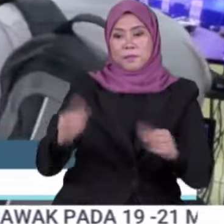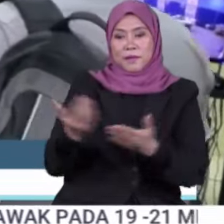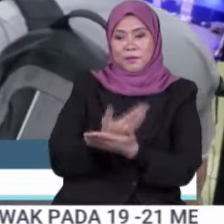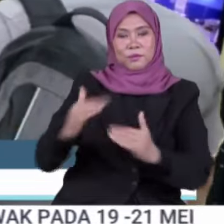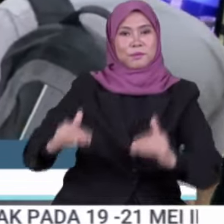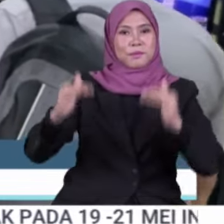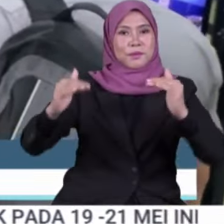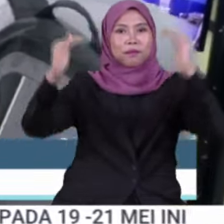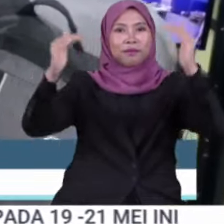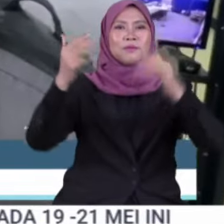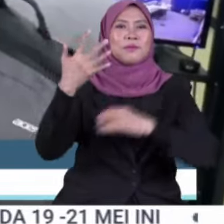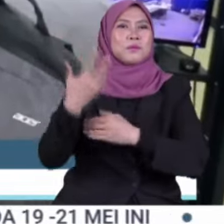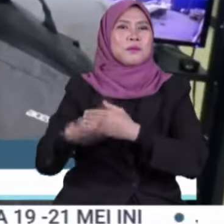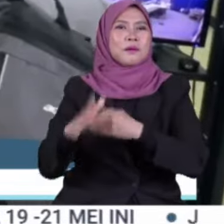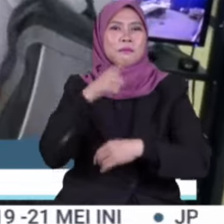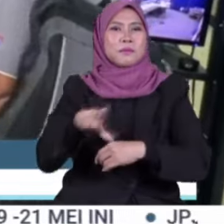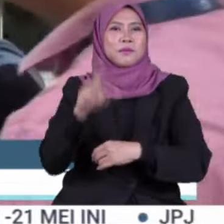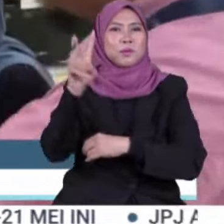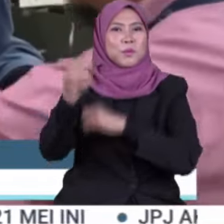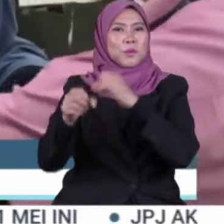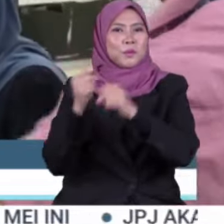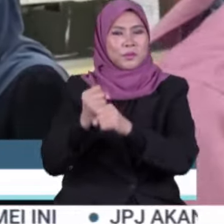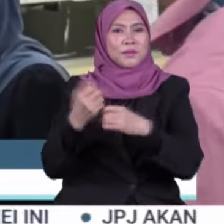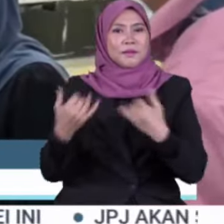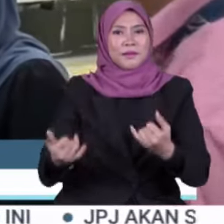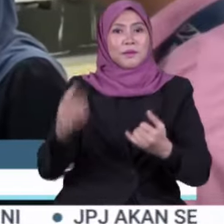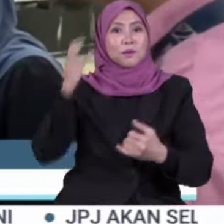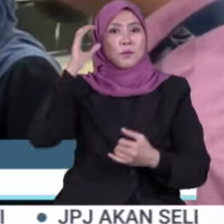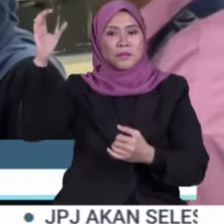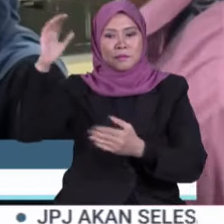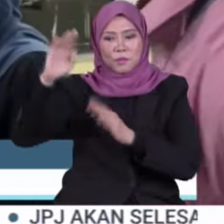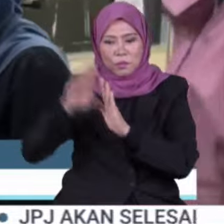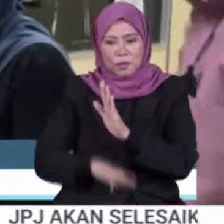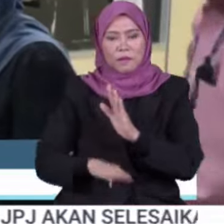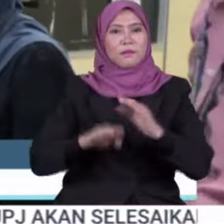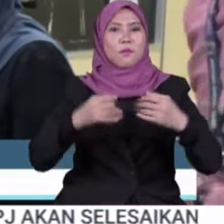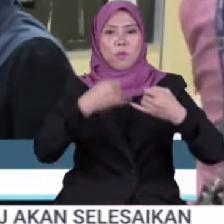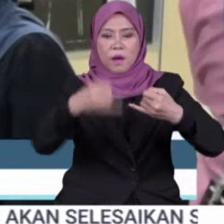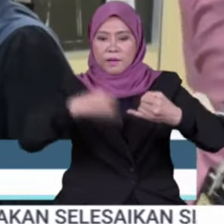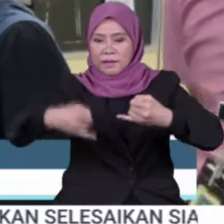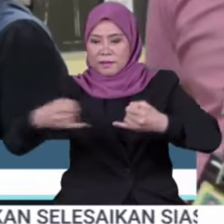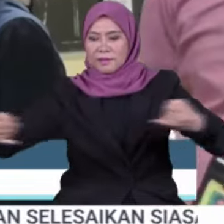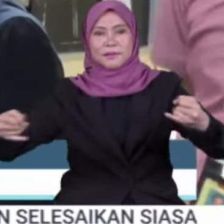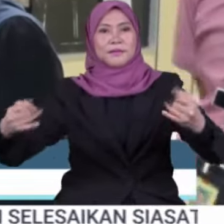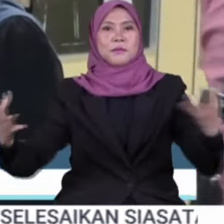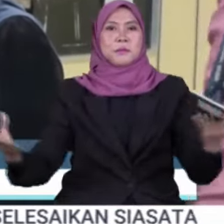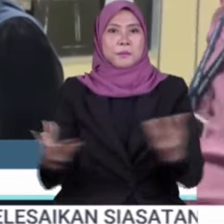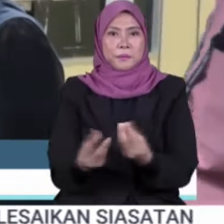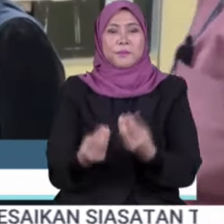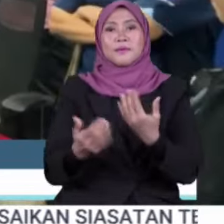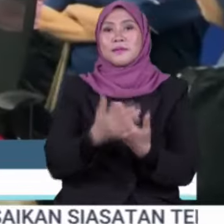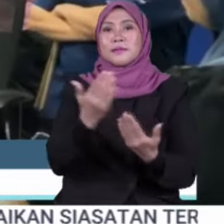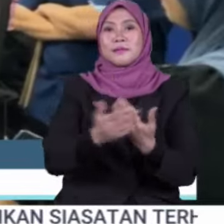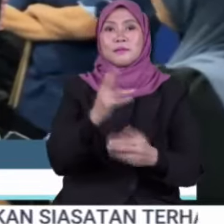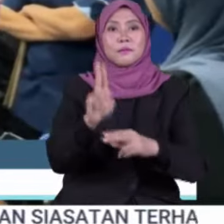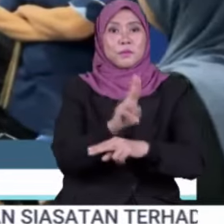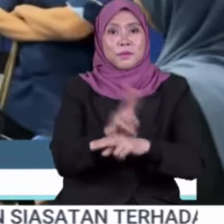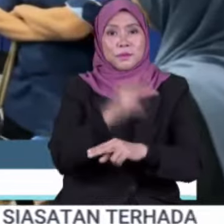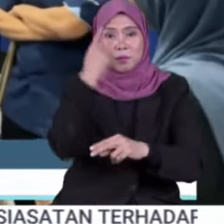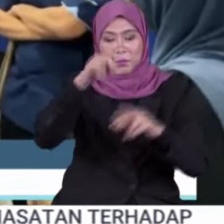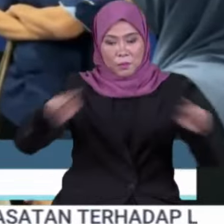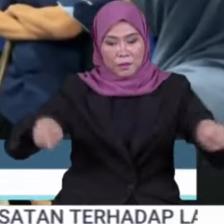taraf selepas 20 tahun itu berkonsepkan kurang penggunaan wayar berbanding sebelum ini. Ia lebih mudah digunakan untuk